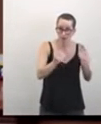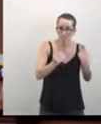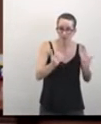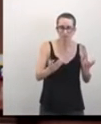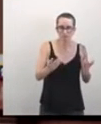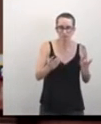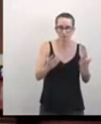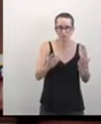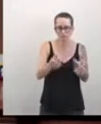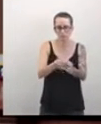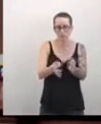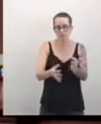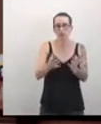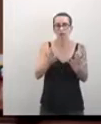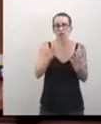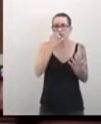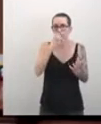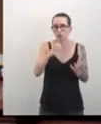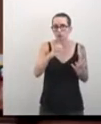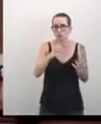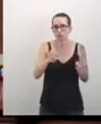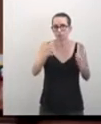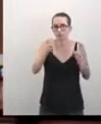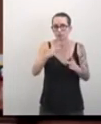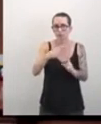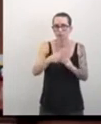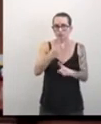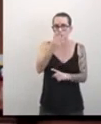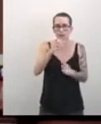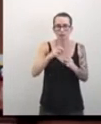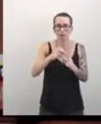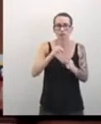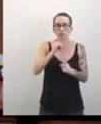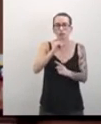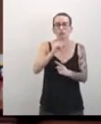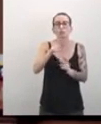nous atteindrions un réchauffement de plus de 4 degrés d'ici 2100.